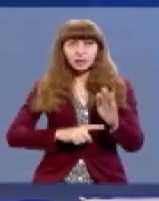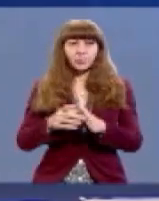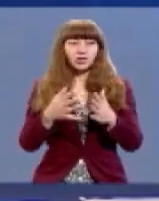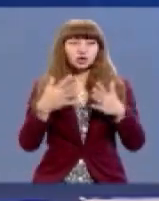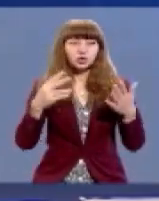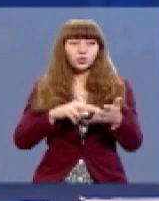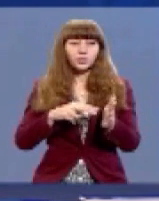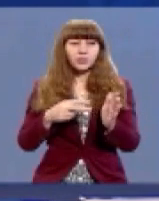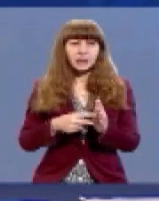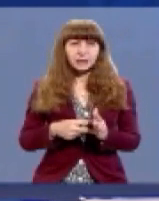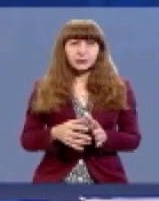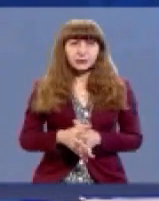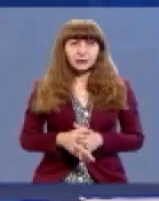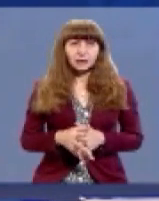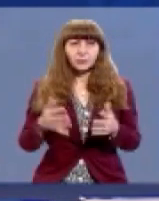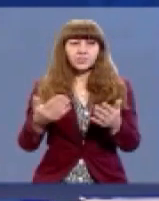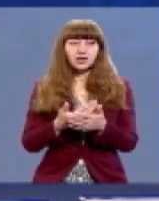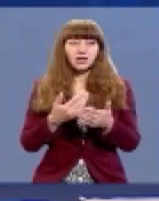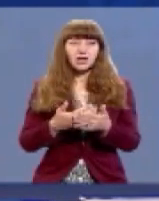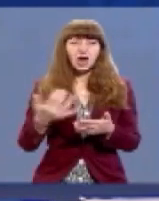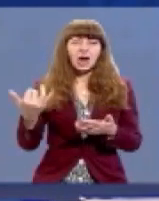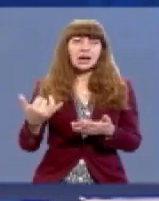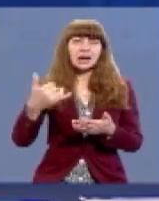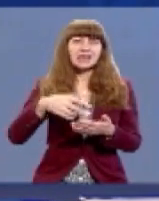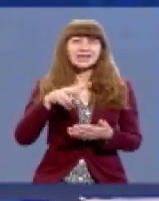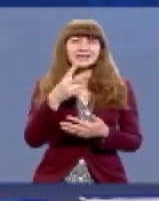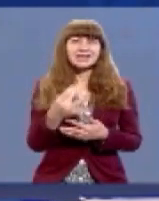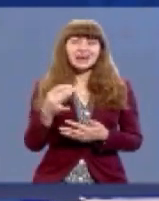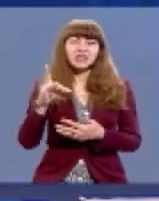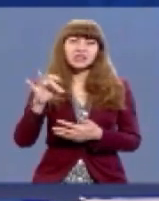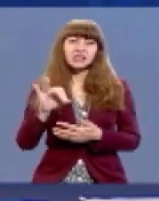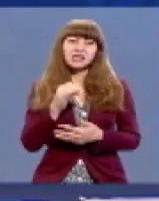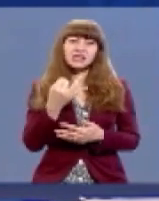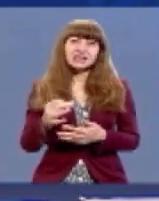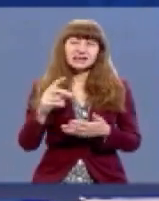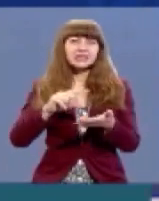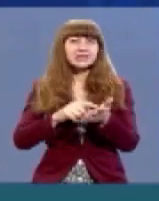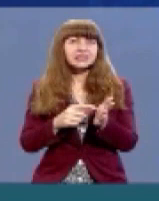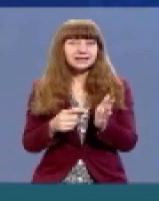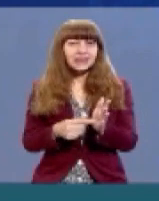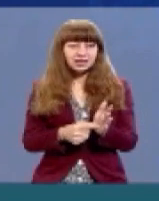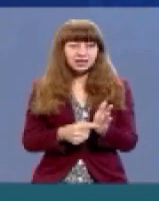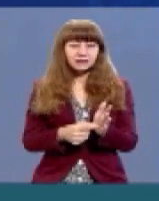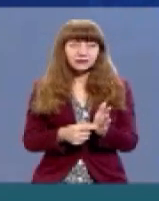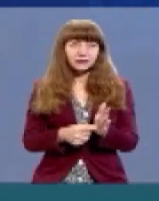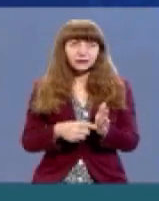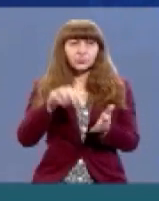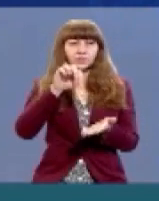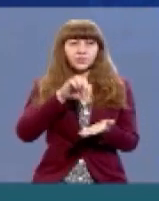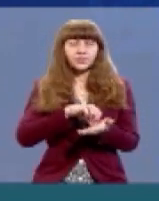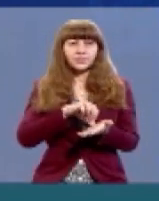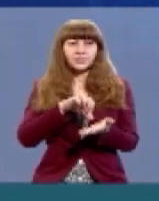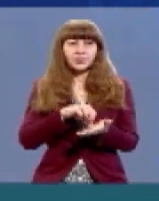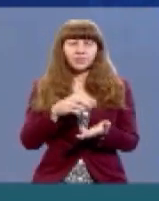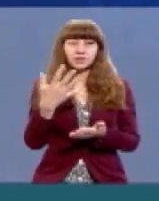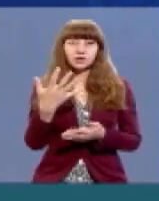серьезный проект по модернизации нашего литейного цеха. Было привлечено порядка